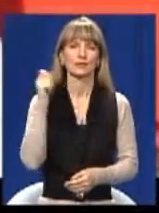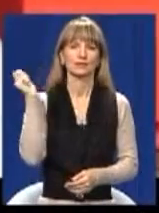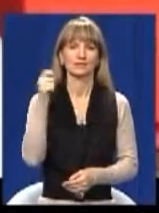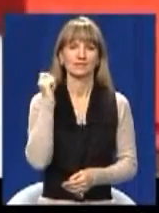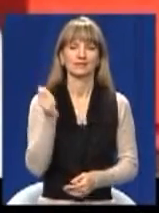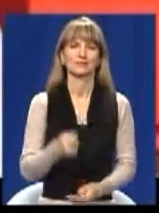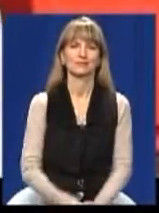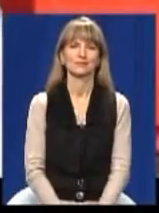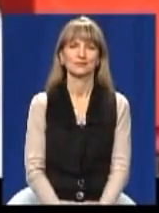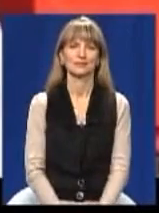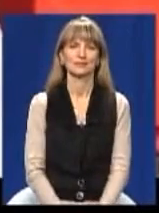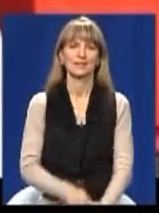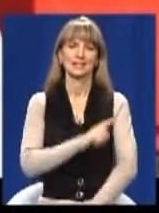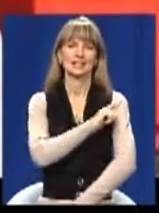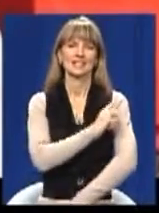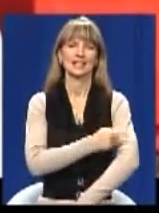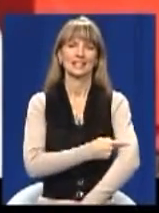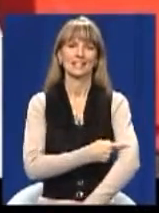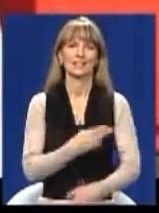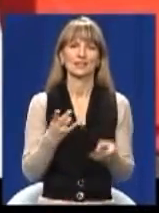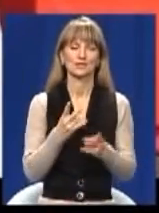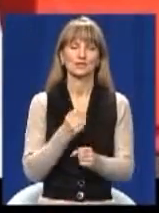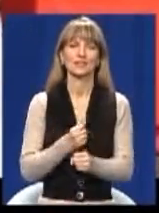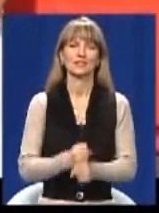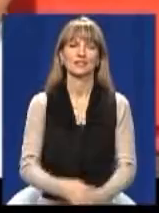Поїхали. Дужче, дужче.